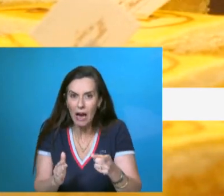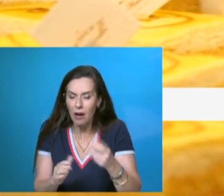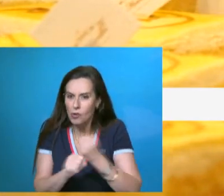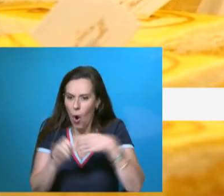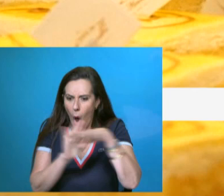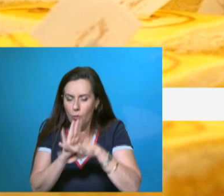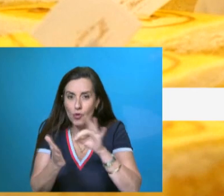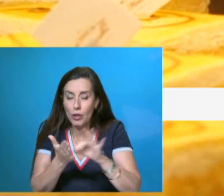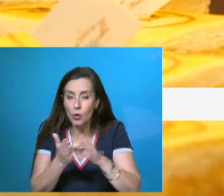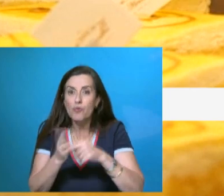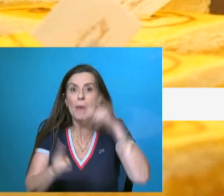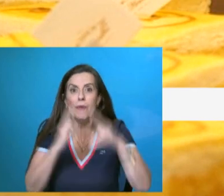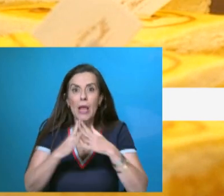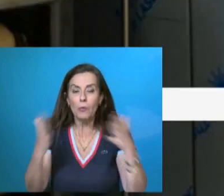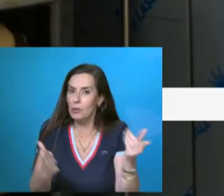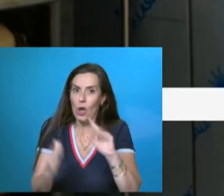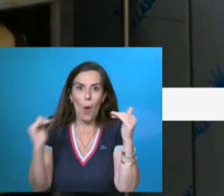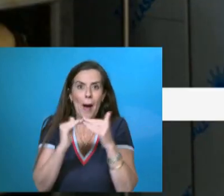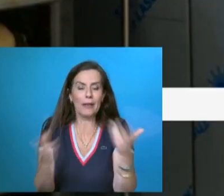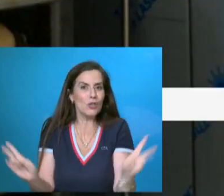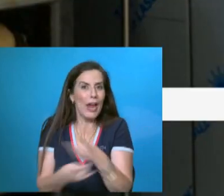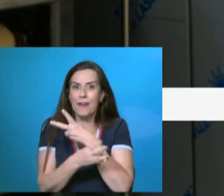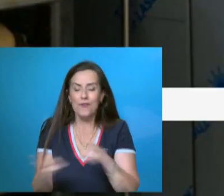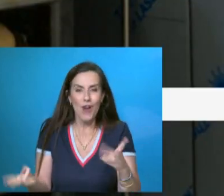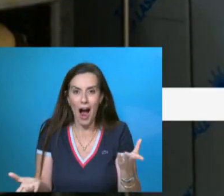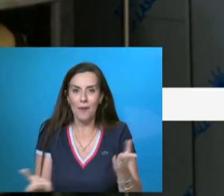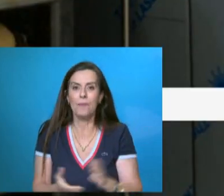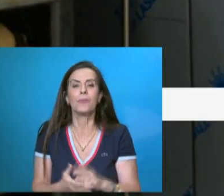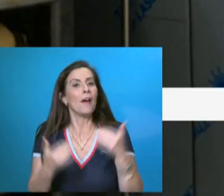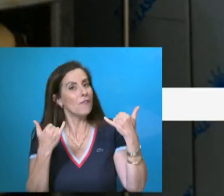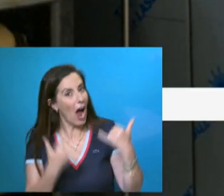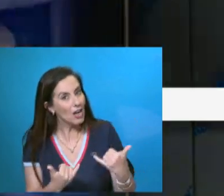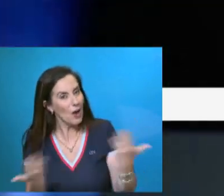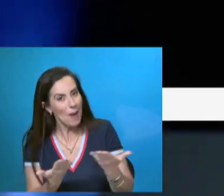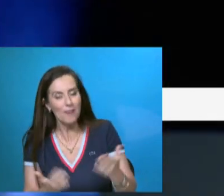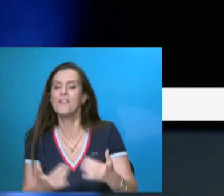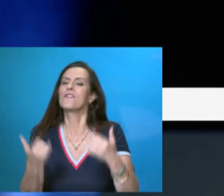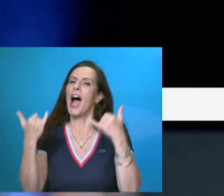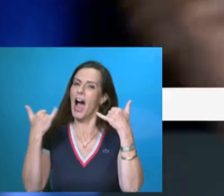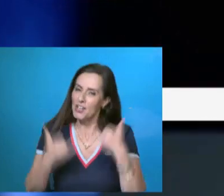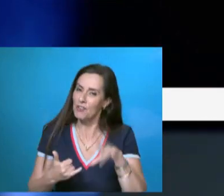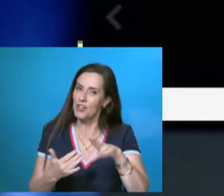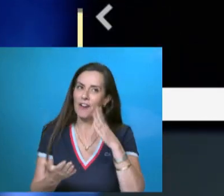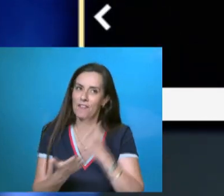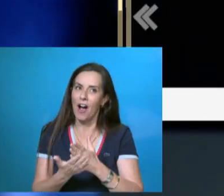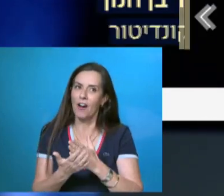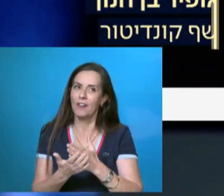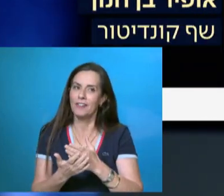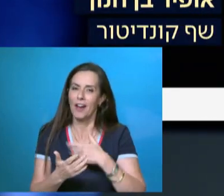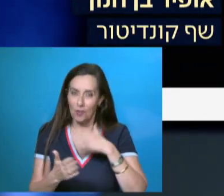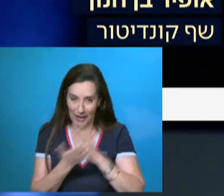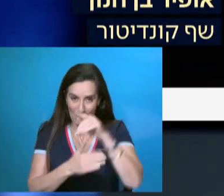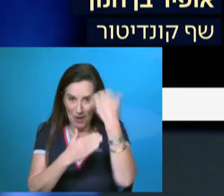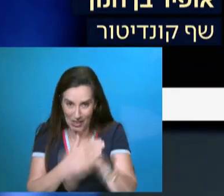בשביל מפעלי ענק, זה פשוט לא יכול להסתדר. ועכשיו? ועכשיו יש לנו כבר, אנחנו רצים כבר לסוף, אני מבין. ברור. כן,